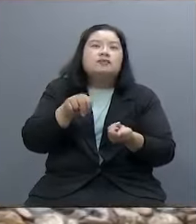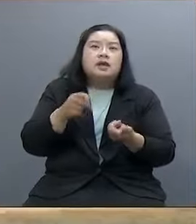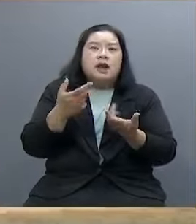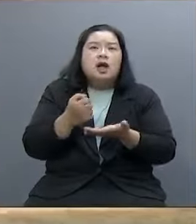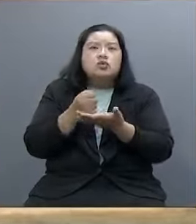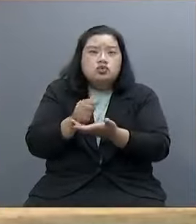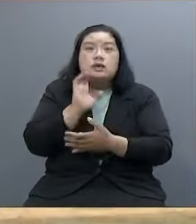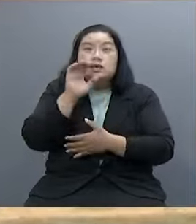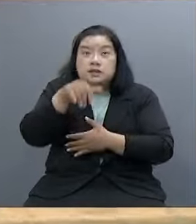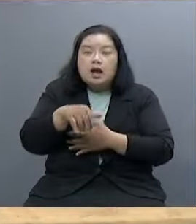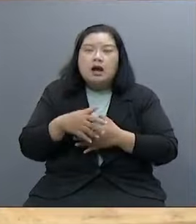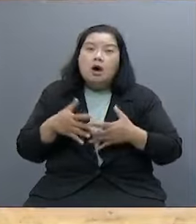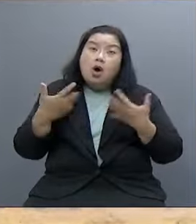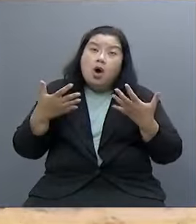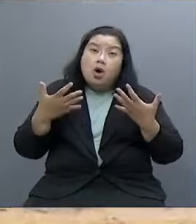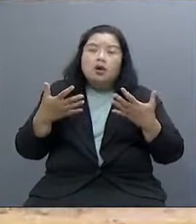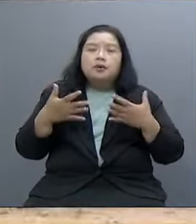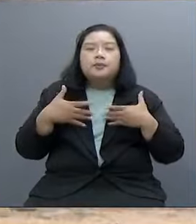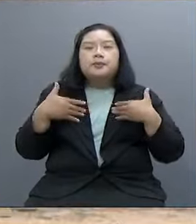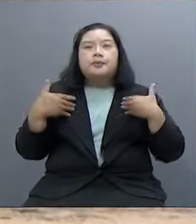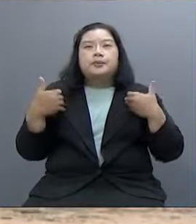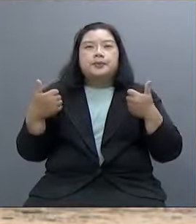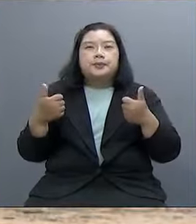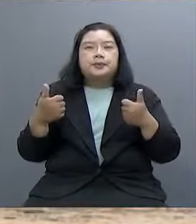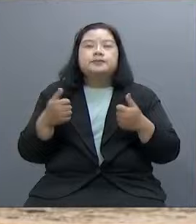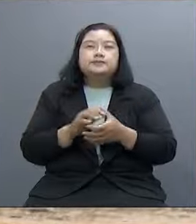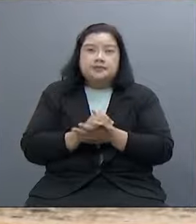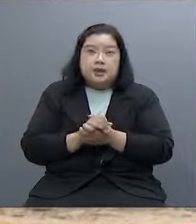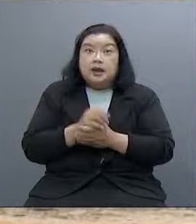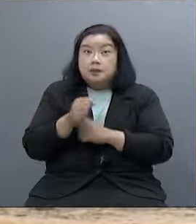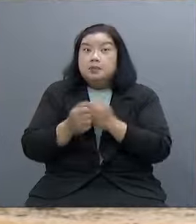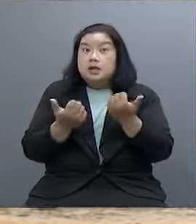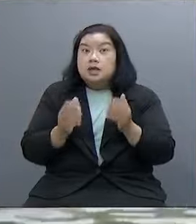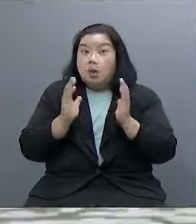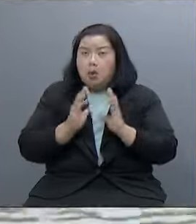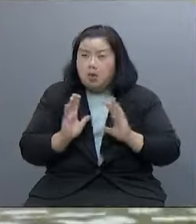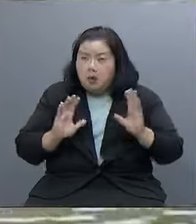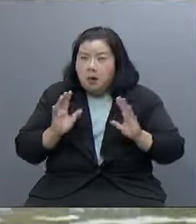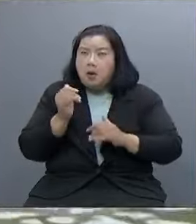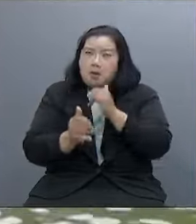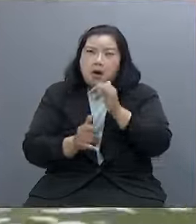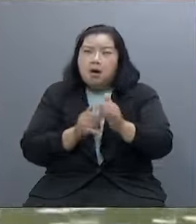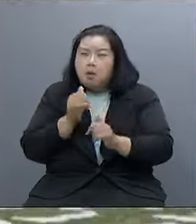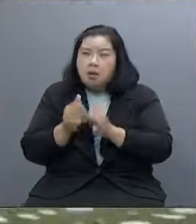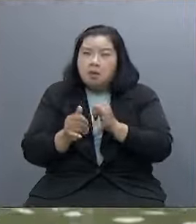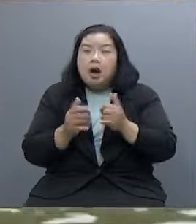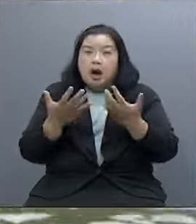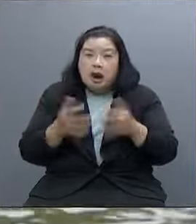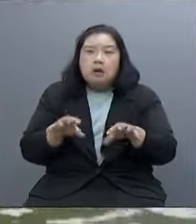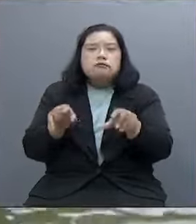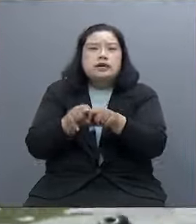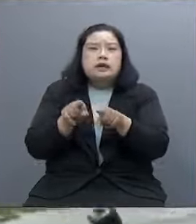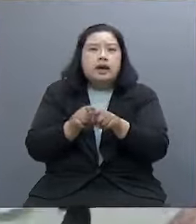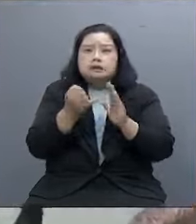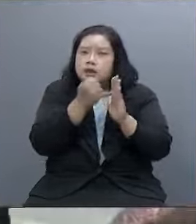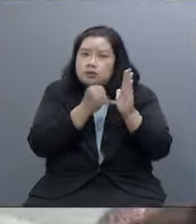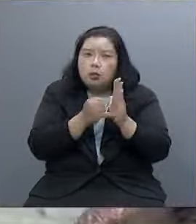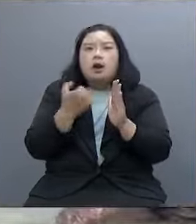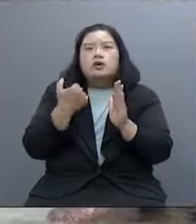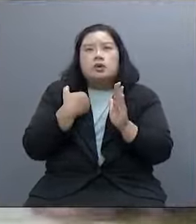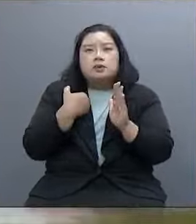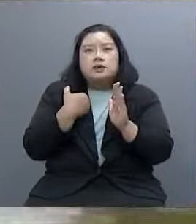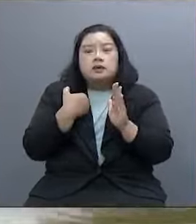างที่อยู่ภายในศูนย์อีกด้วย ใช่ค่ะก็ถือว่าปีนี้คึกคักมากจริงๆนะคะคุณผู้ชมหลายพื้นที่เลยโดยเฉพาะอย่างยิ่งเนี่ยจังหวัดลำป